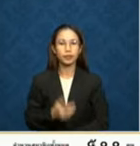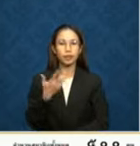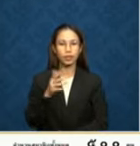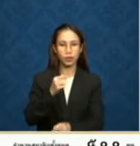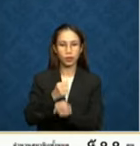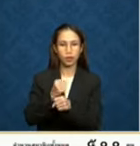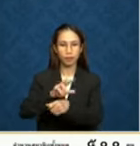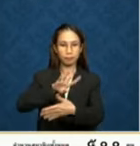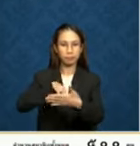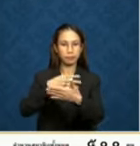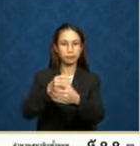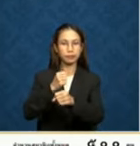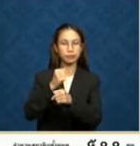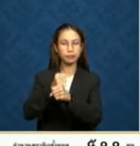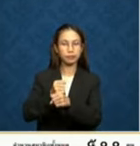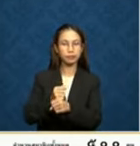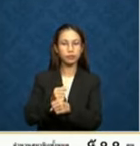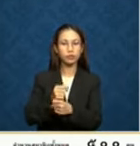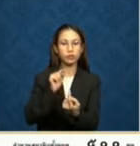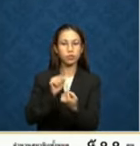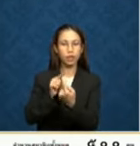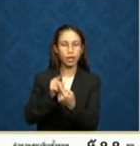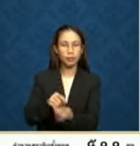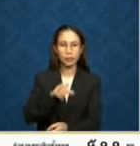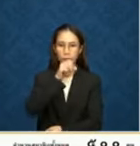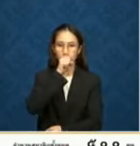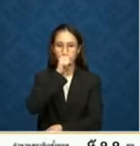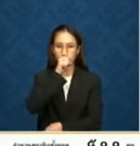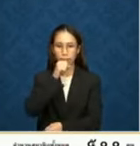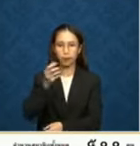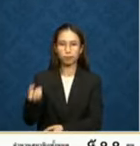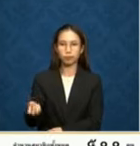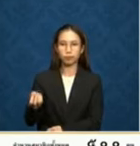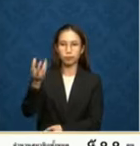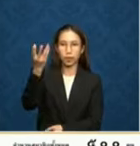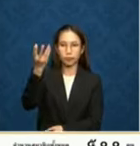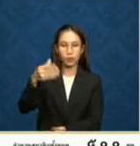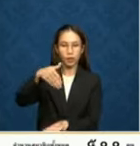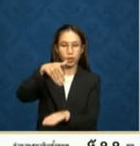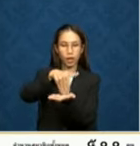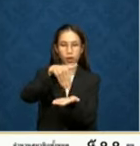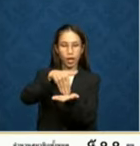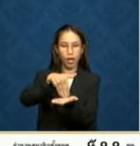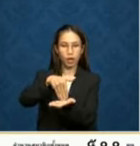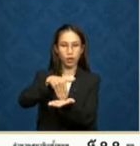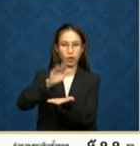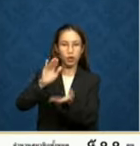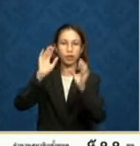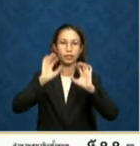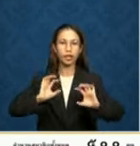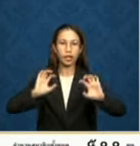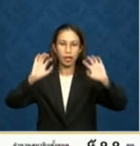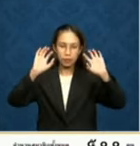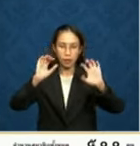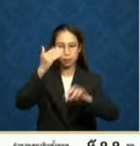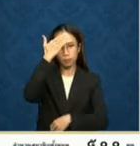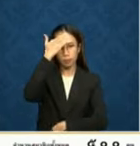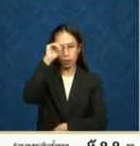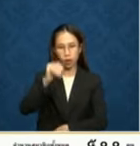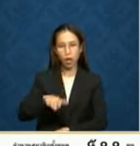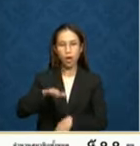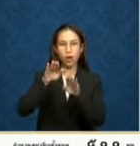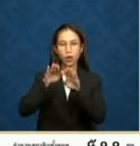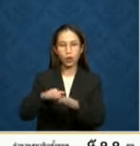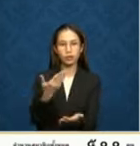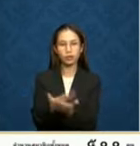็ทำนโยบาย Grow Cloud Firstที่เป็ Public Cloud First ครับใช้คราวกลางภากรัฐเท่าที่จำเป็นเพื่รถงบปมาณของ GDC